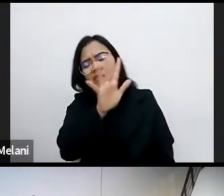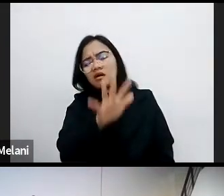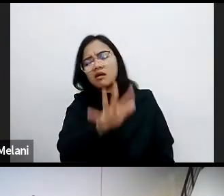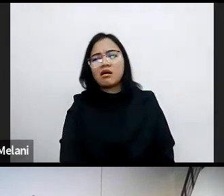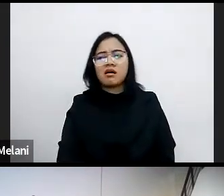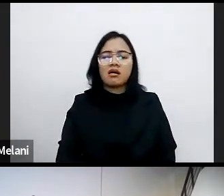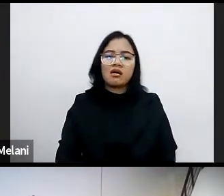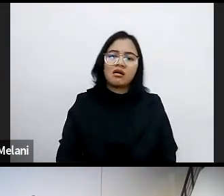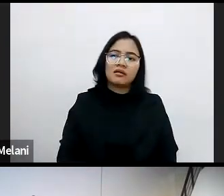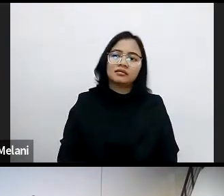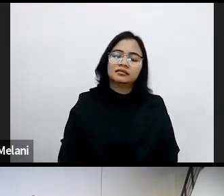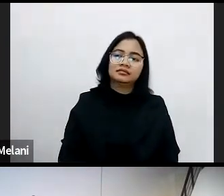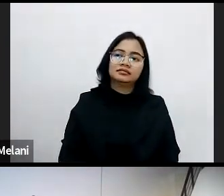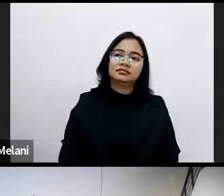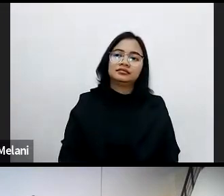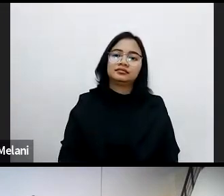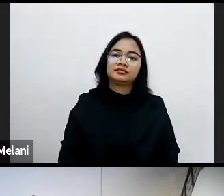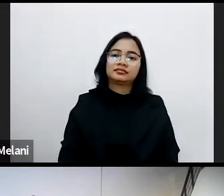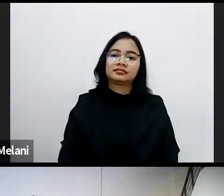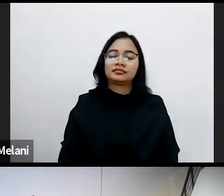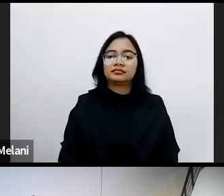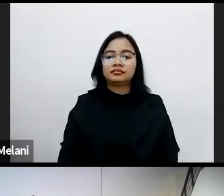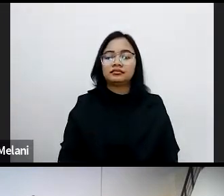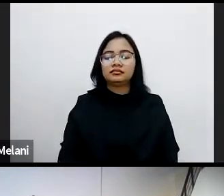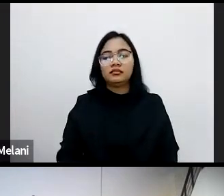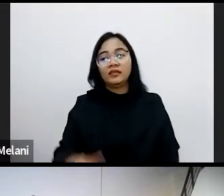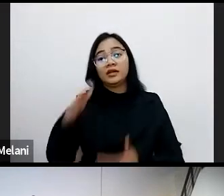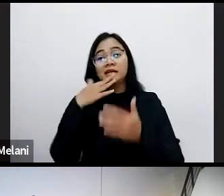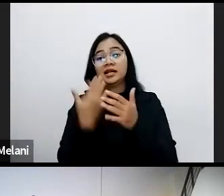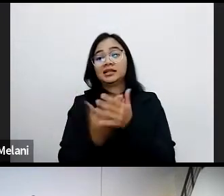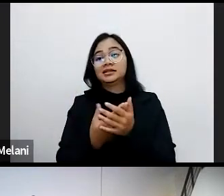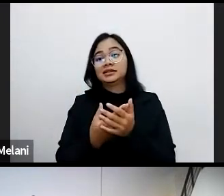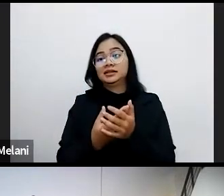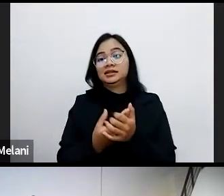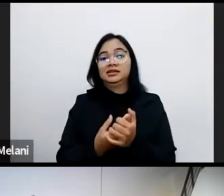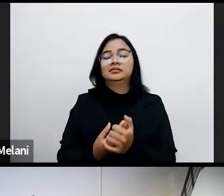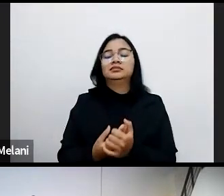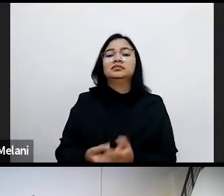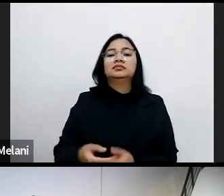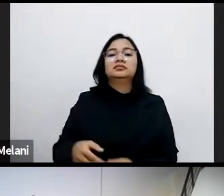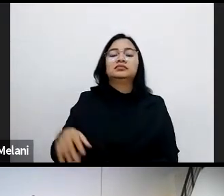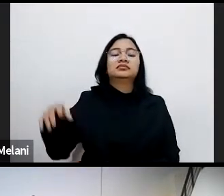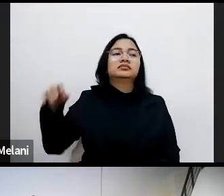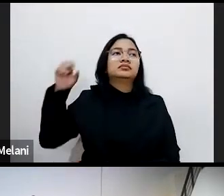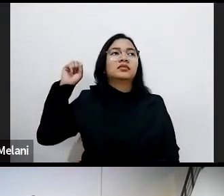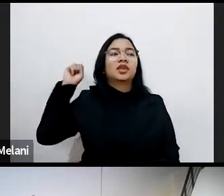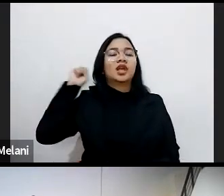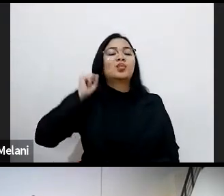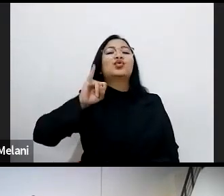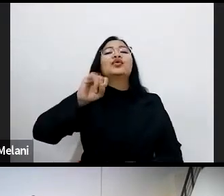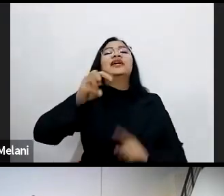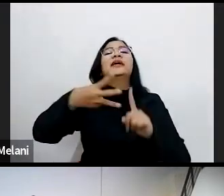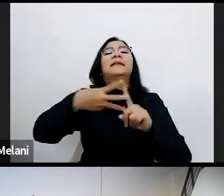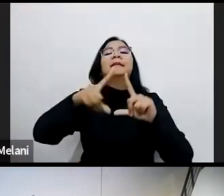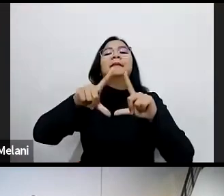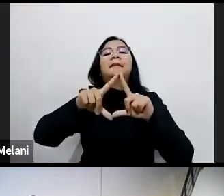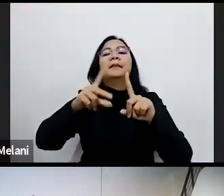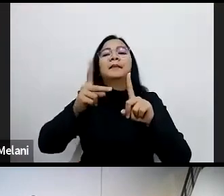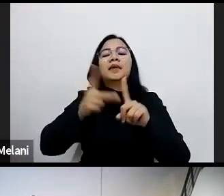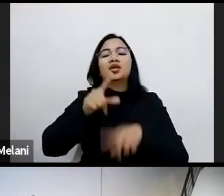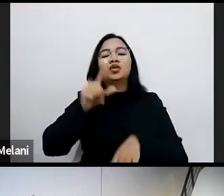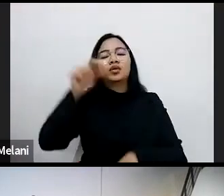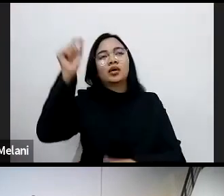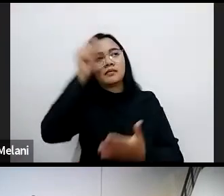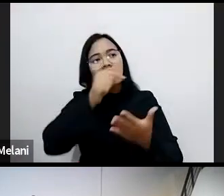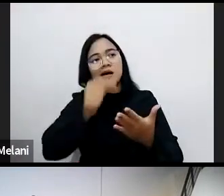gitu. Baik ya. Terima kasih Mbak Ibah, itu tadi gambaran di UIN ya. Saya akan ke